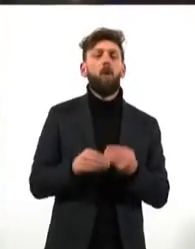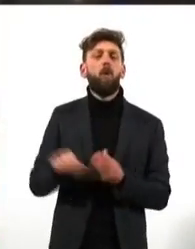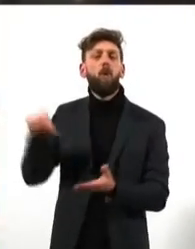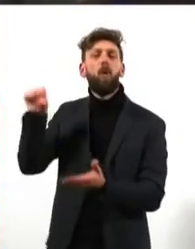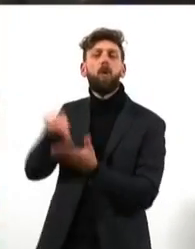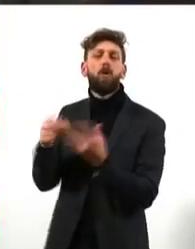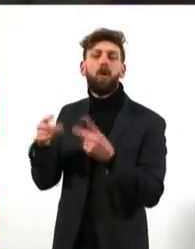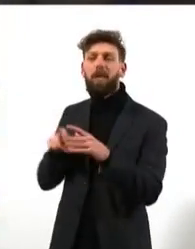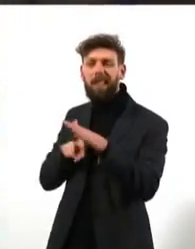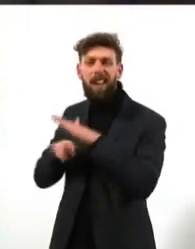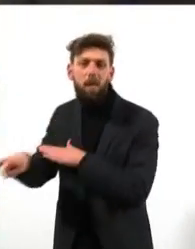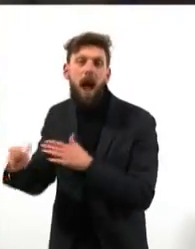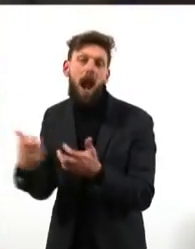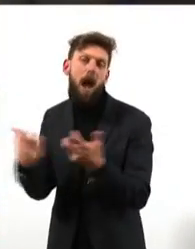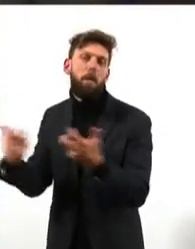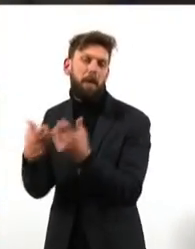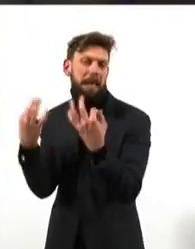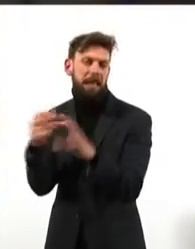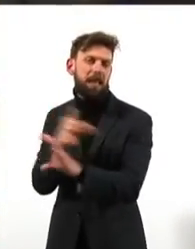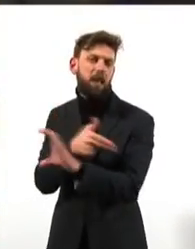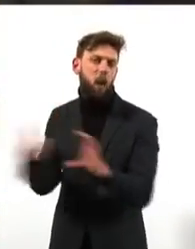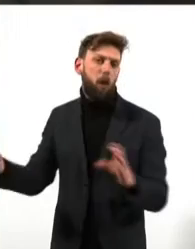payais 10 €.